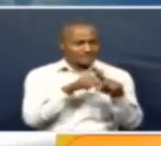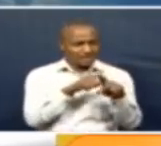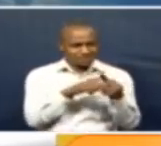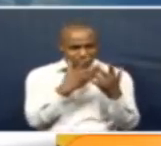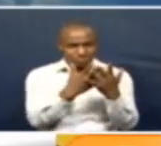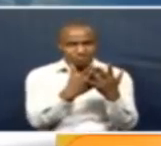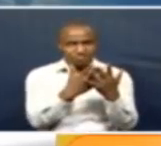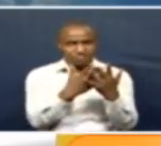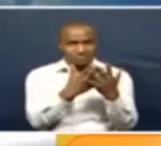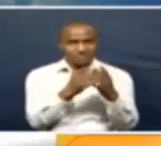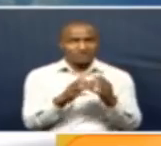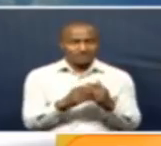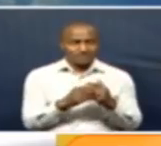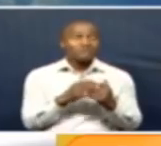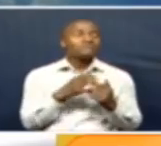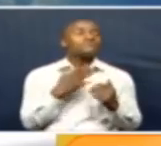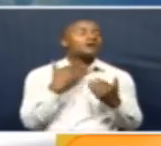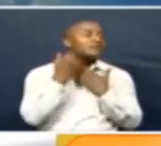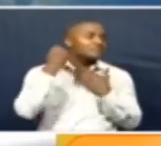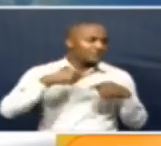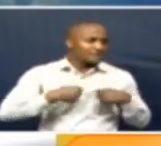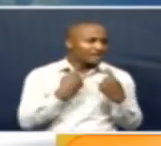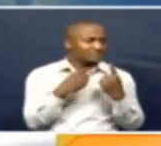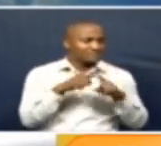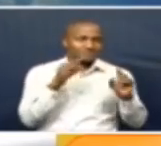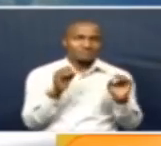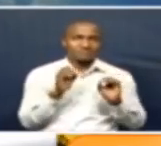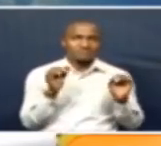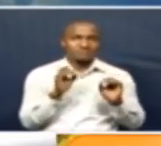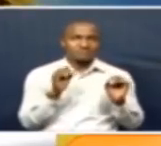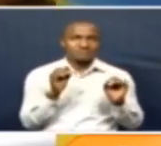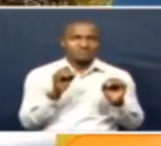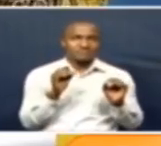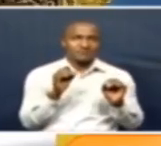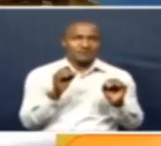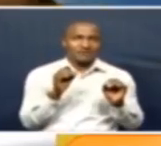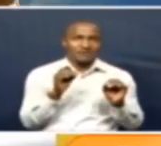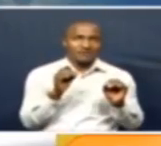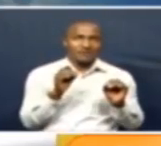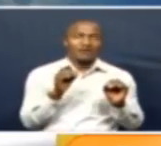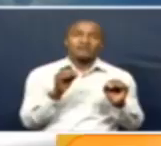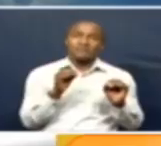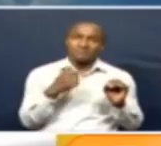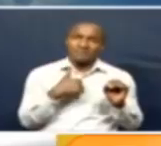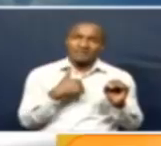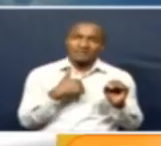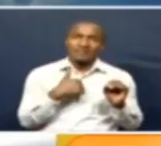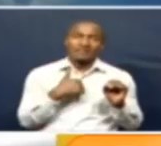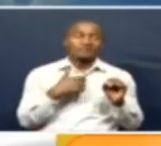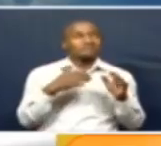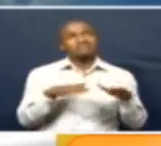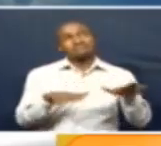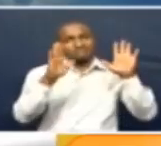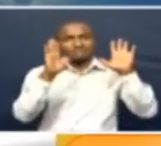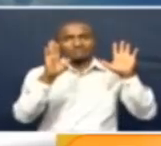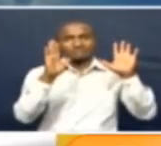na nikatamani hata kujiua, si kujiua. Ile kitu ilifanyika, nilikutwa na mungu nikiwa njuu, nikapata nikiserenda. Na at